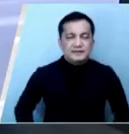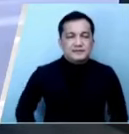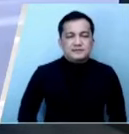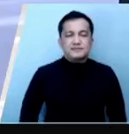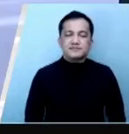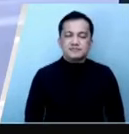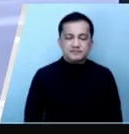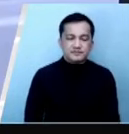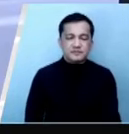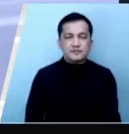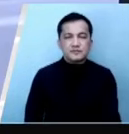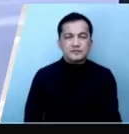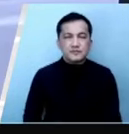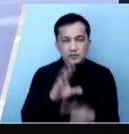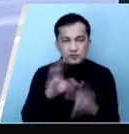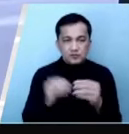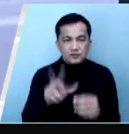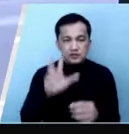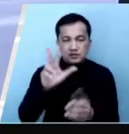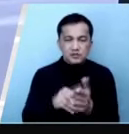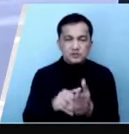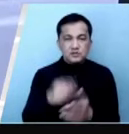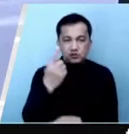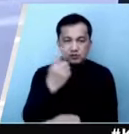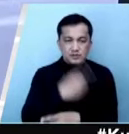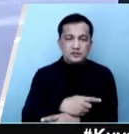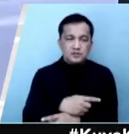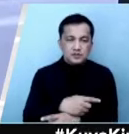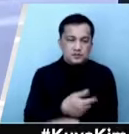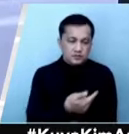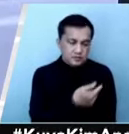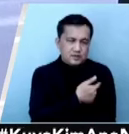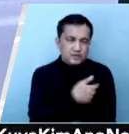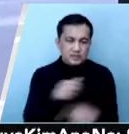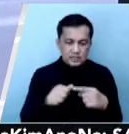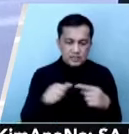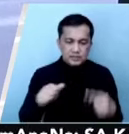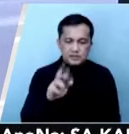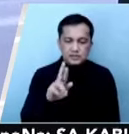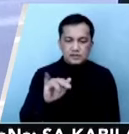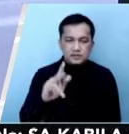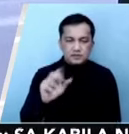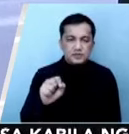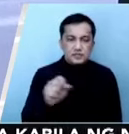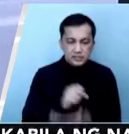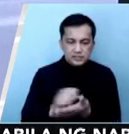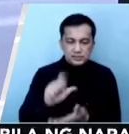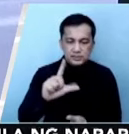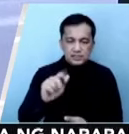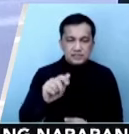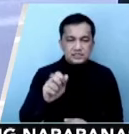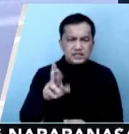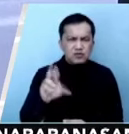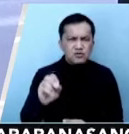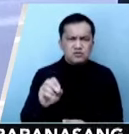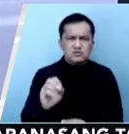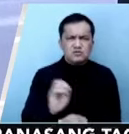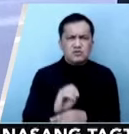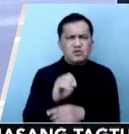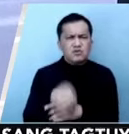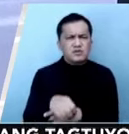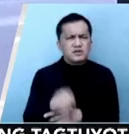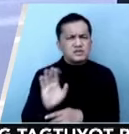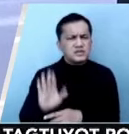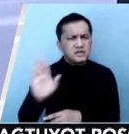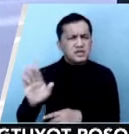Umaabot na sa 3,000 kada araw ang nagpapaturok ng anti-rabies sa San Lazaro Hospital. Sobra-sobra na sa kanilang kapasidad,